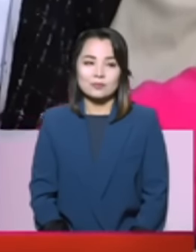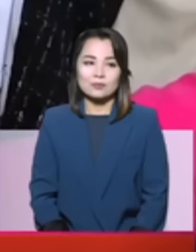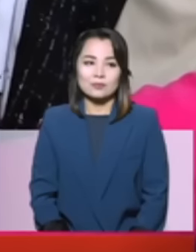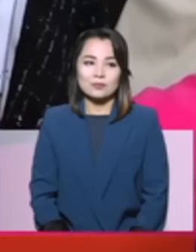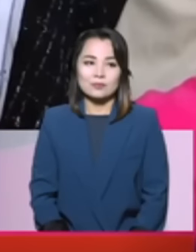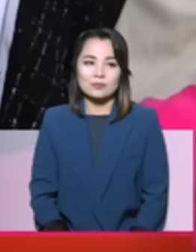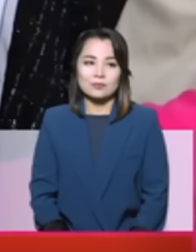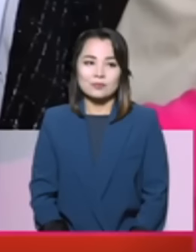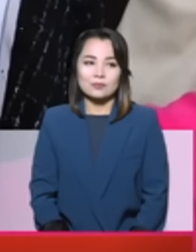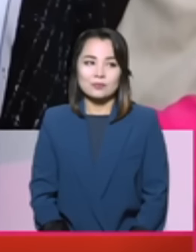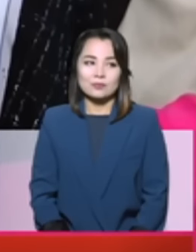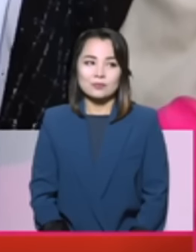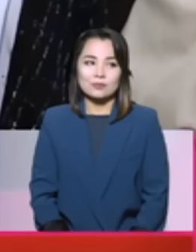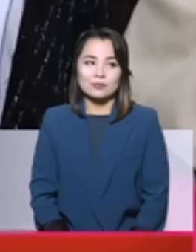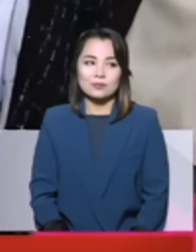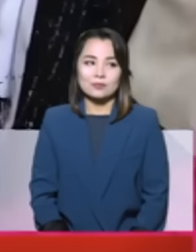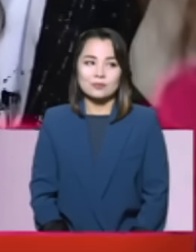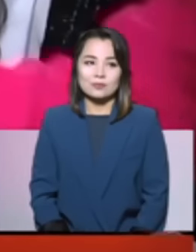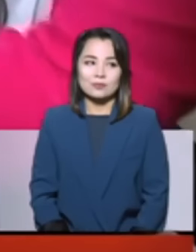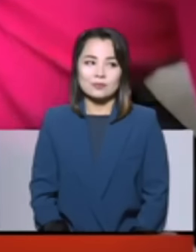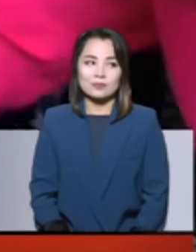көңілімнің санасы.